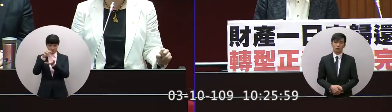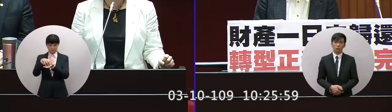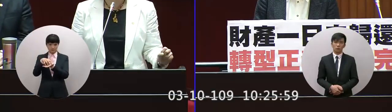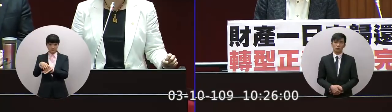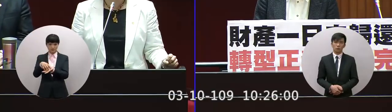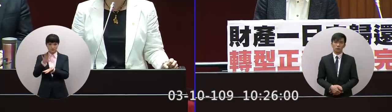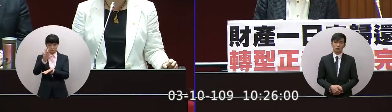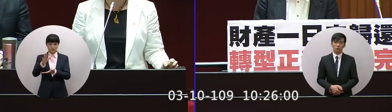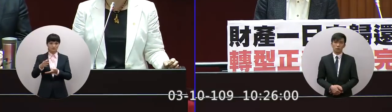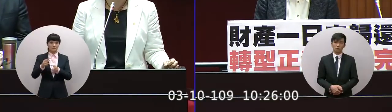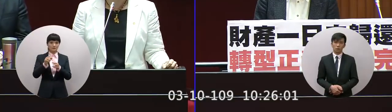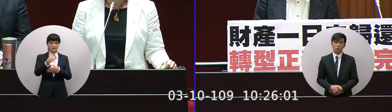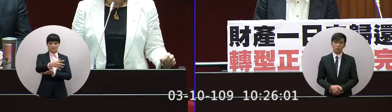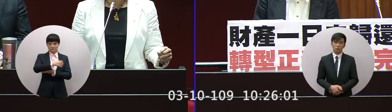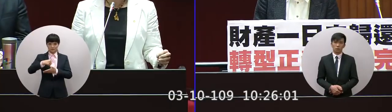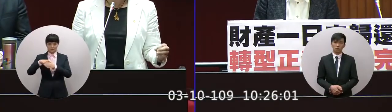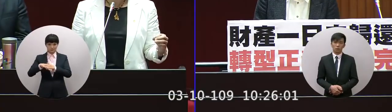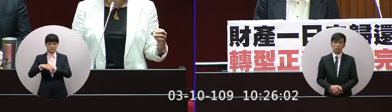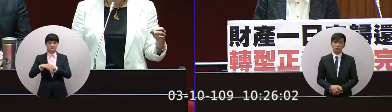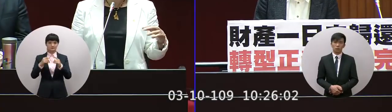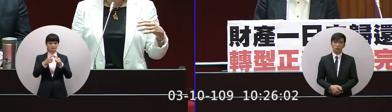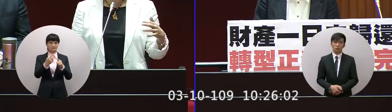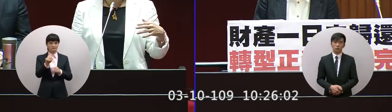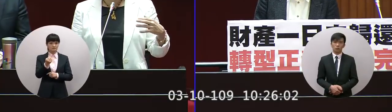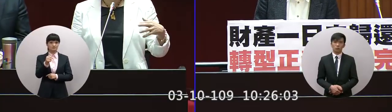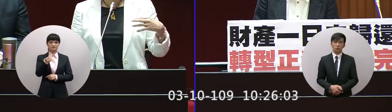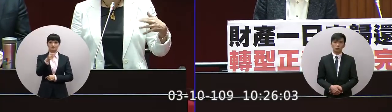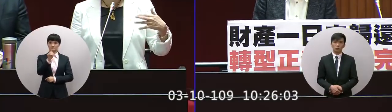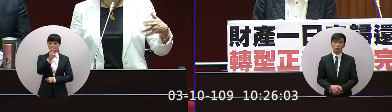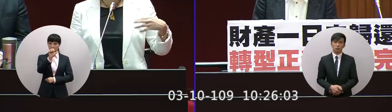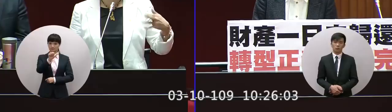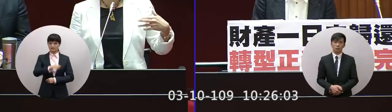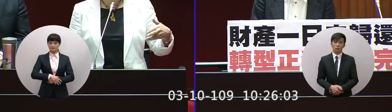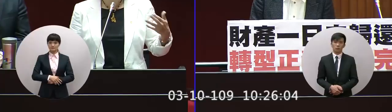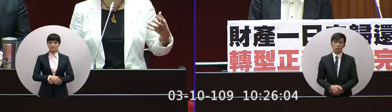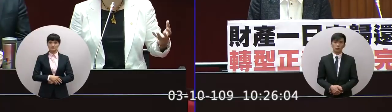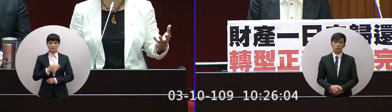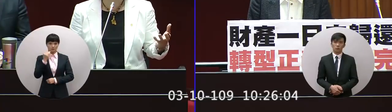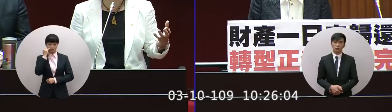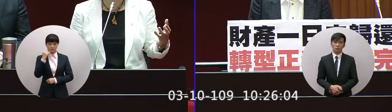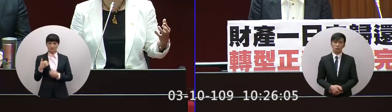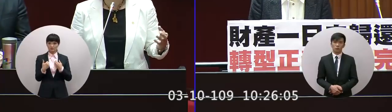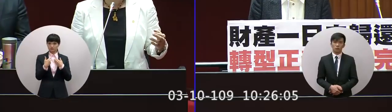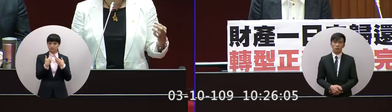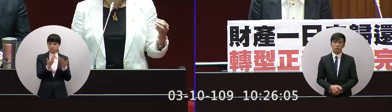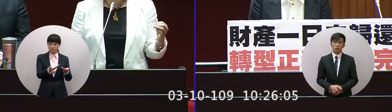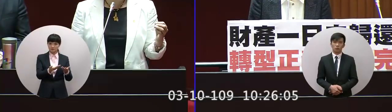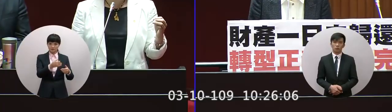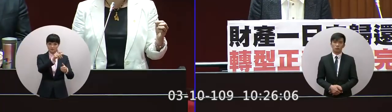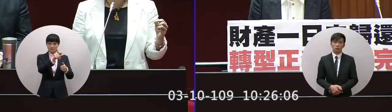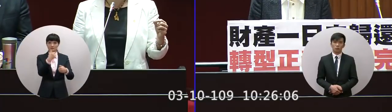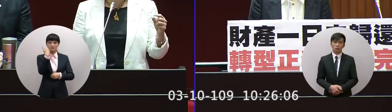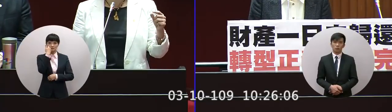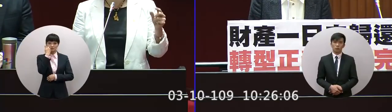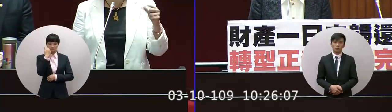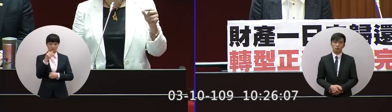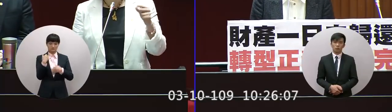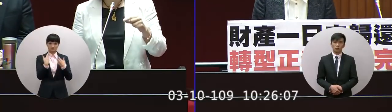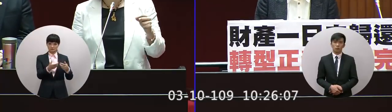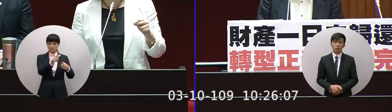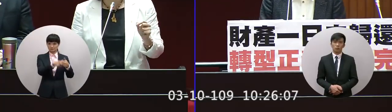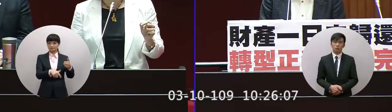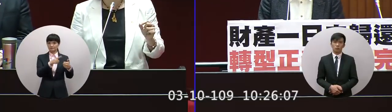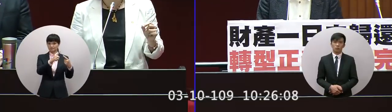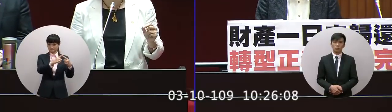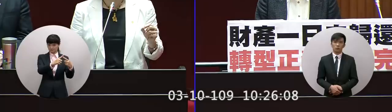收财产的是145个人。也就是说，因为返还财产要以当事人为主体，那之前国防部的那个因为只